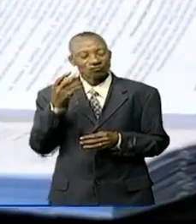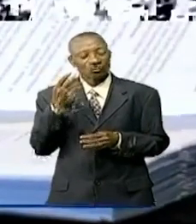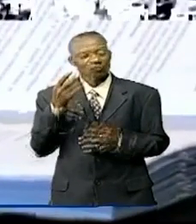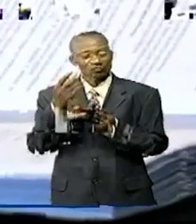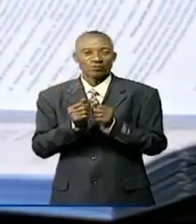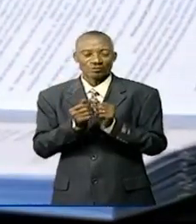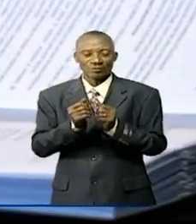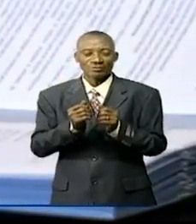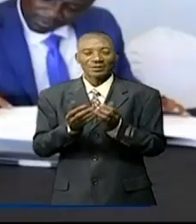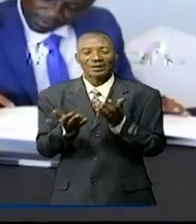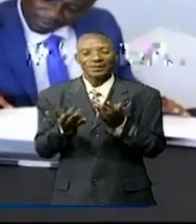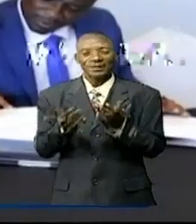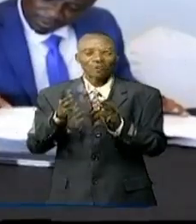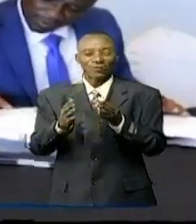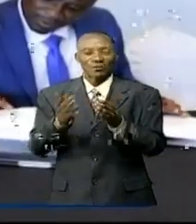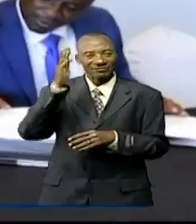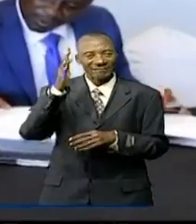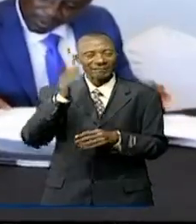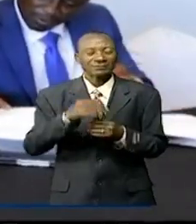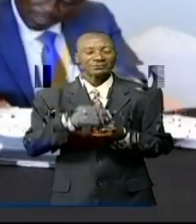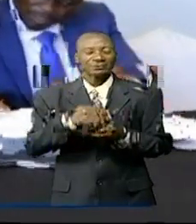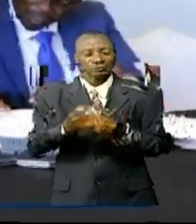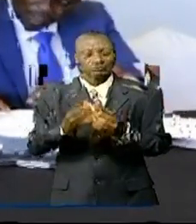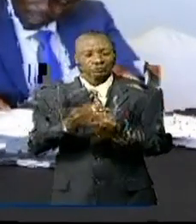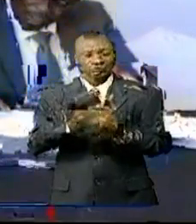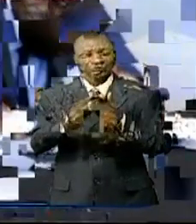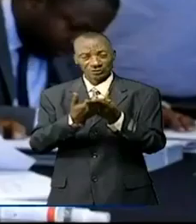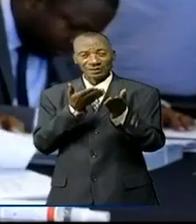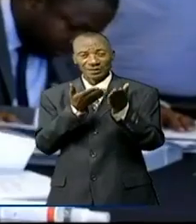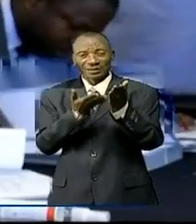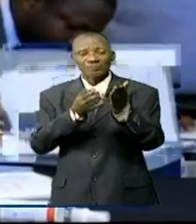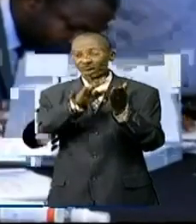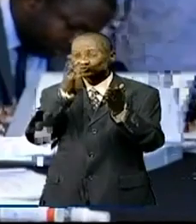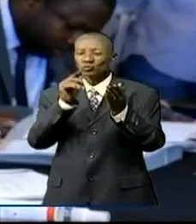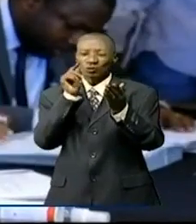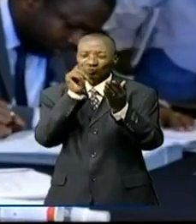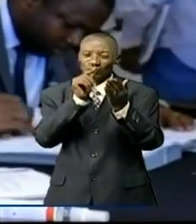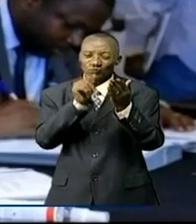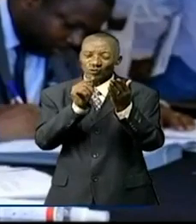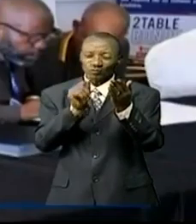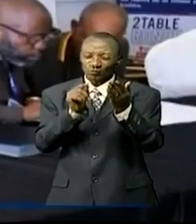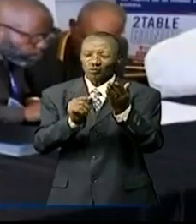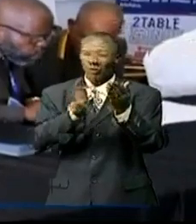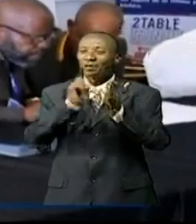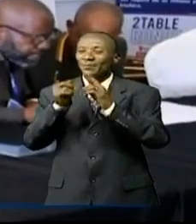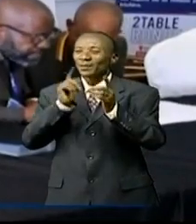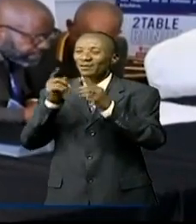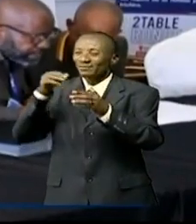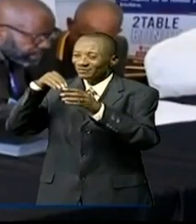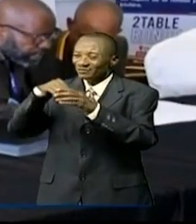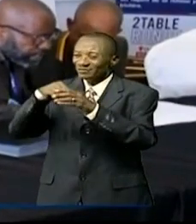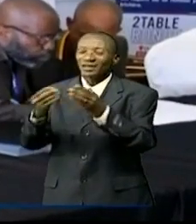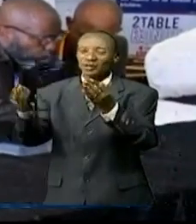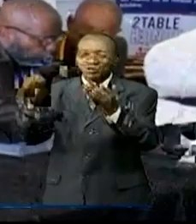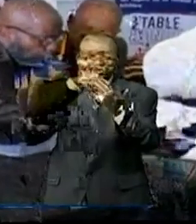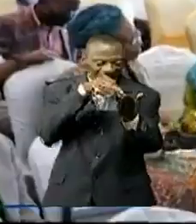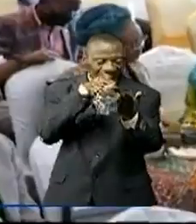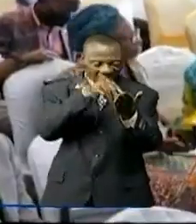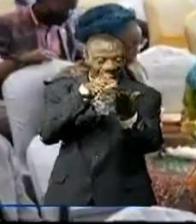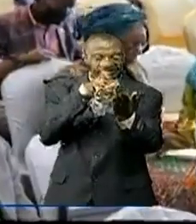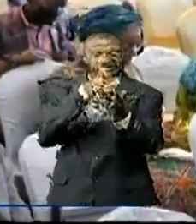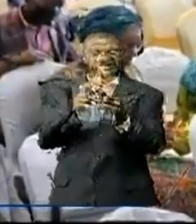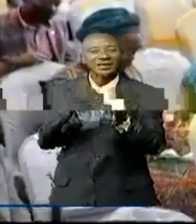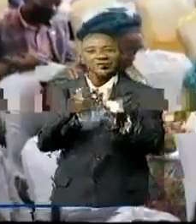Ce document reprenant les points essentiels des matières débattues, faisant l'unanimité dont l'exploitation pétrolière, la